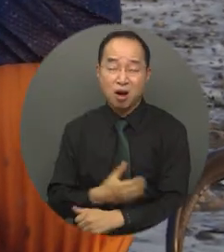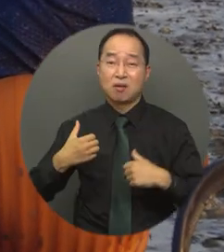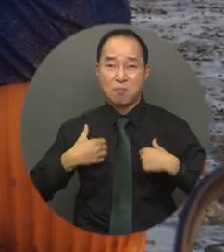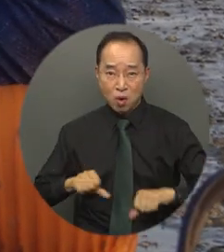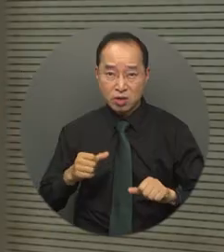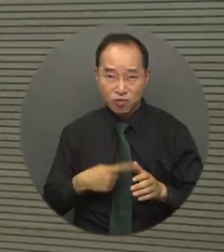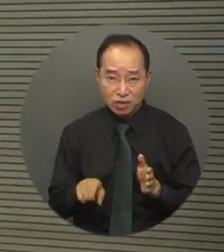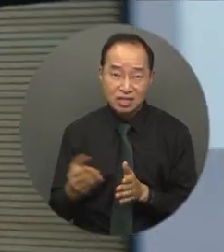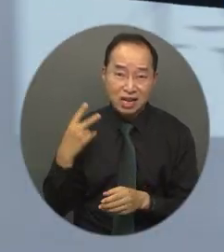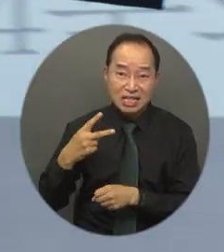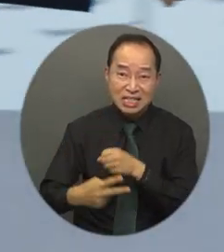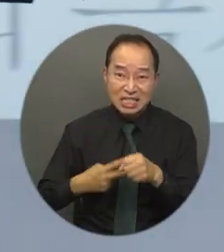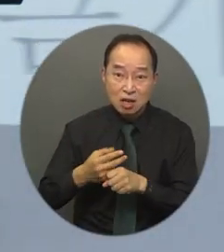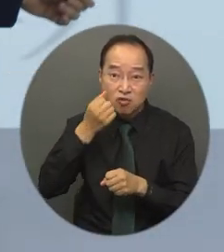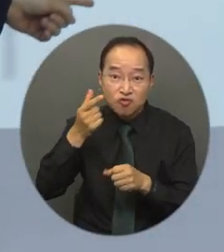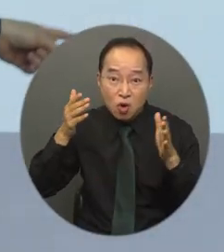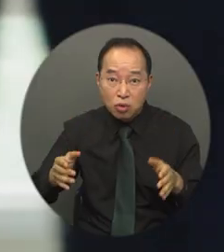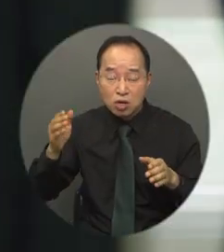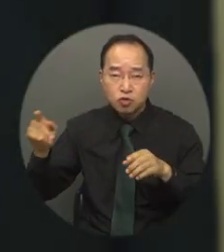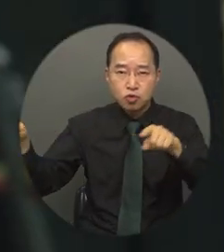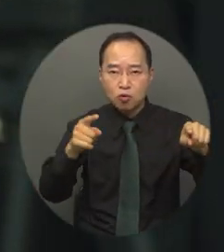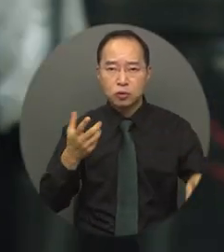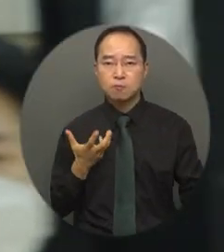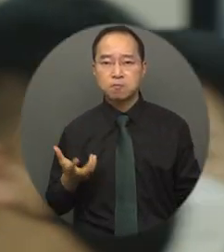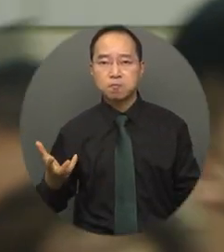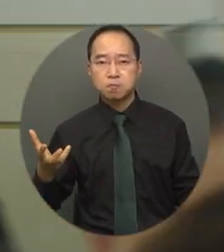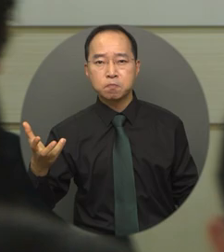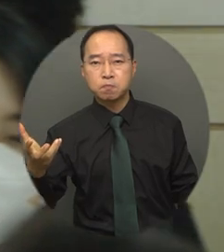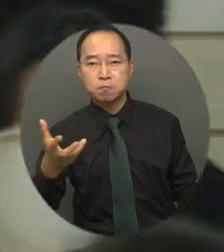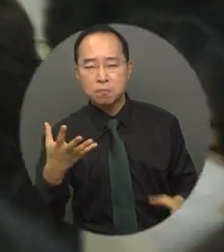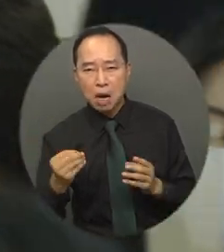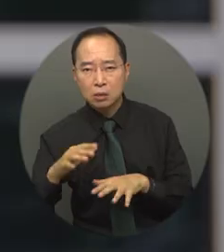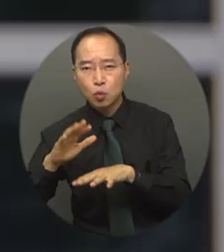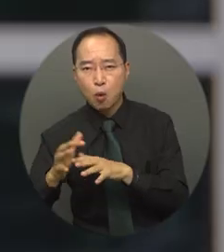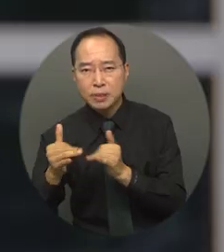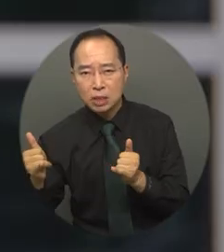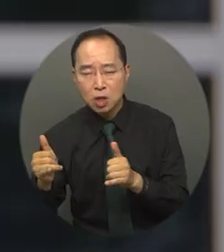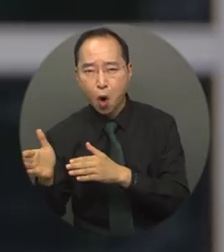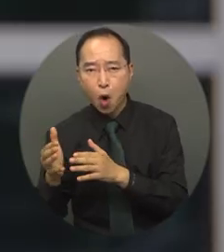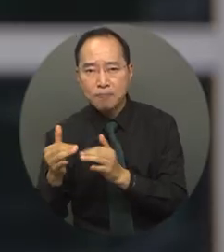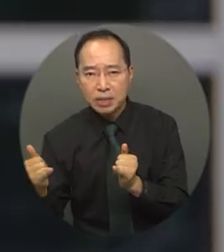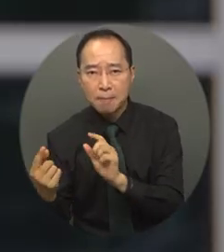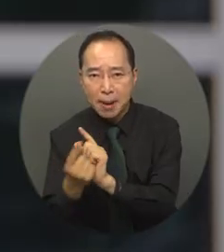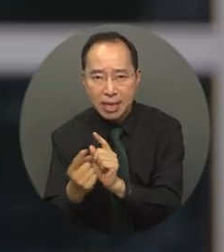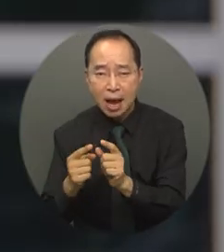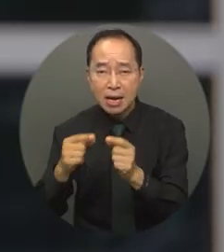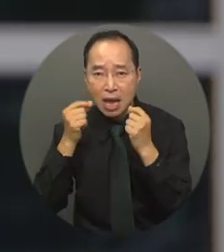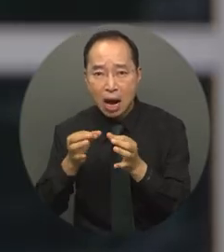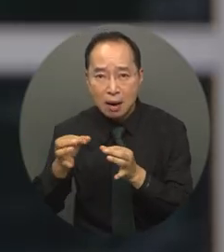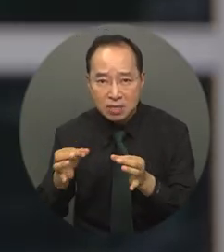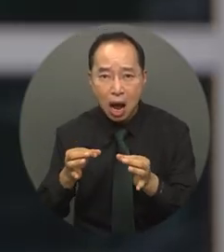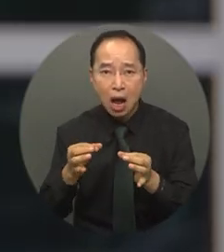어민, 자영업자, 소상공인, 청년, 취업준비생들을 만나고 그분들이 사는